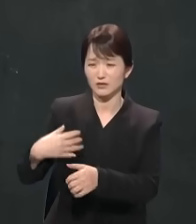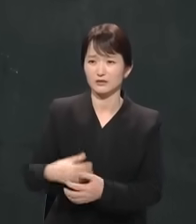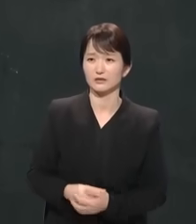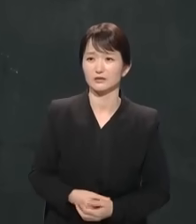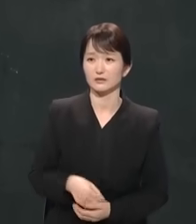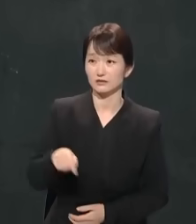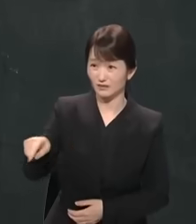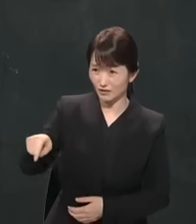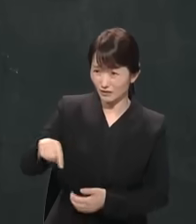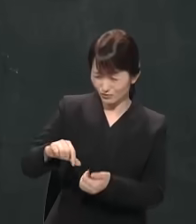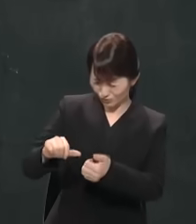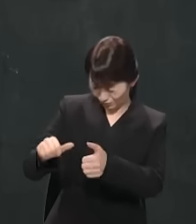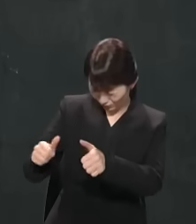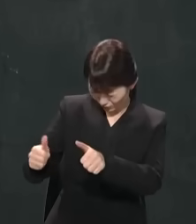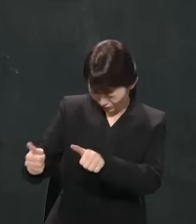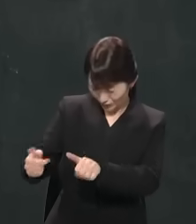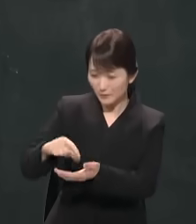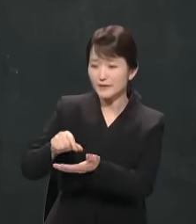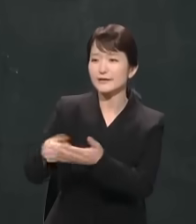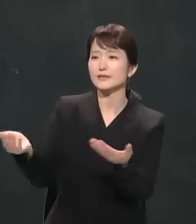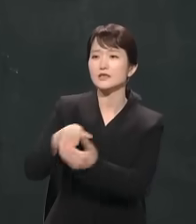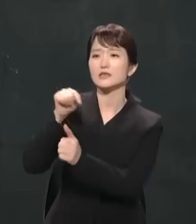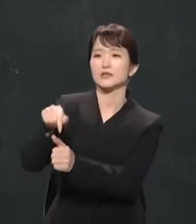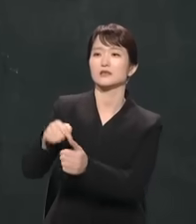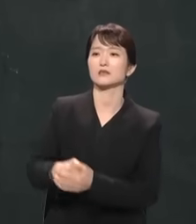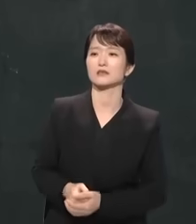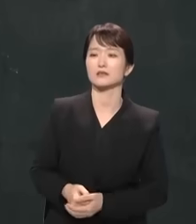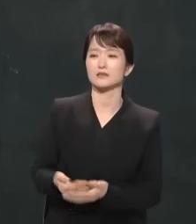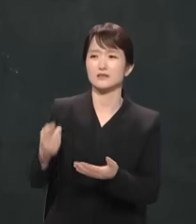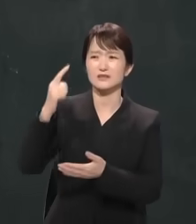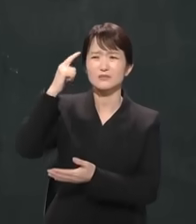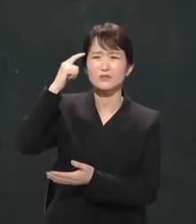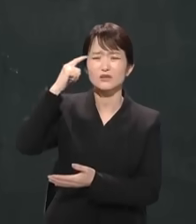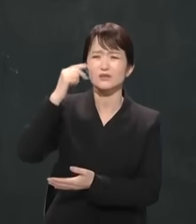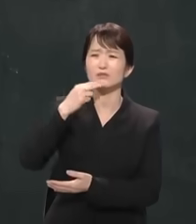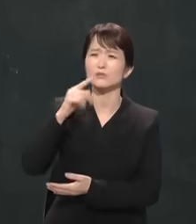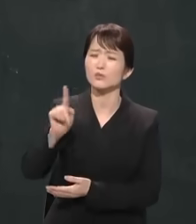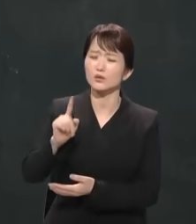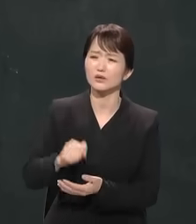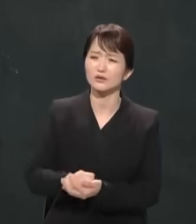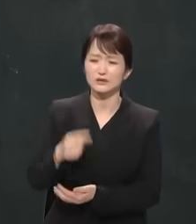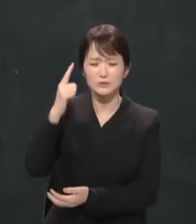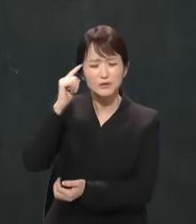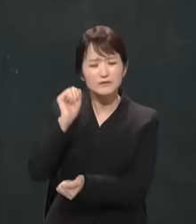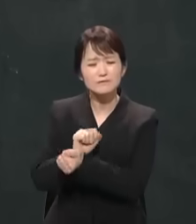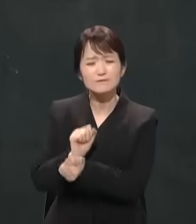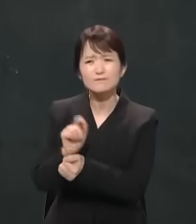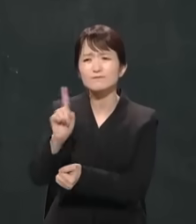네가 죽을만큼 내가이를 시킬거 이런 더꾸 참 뭐 하는 계신지